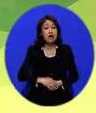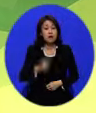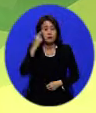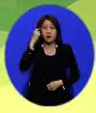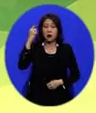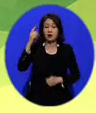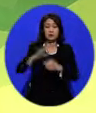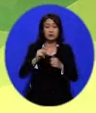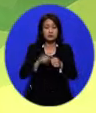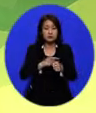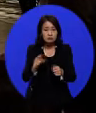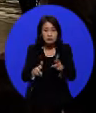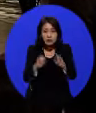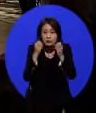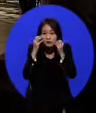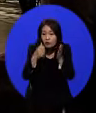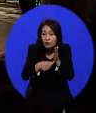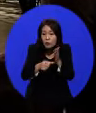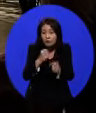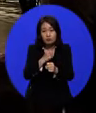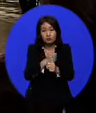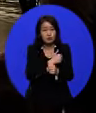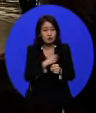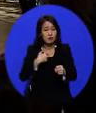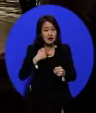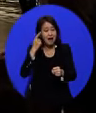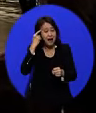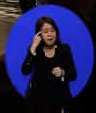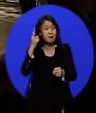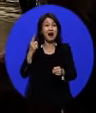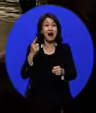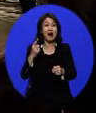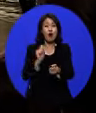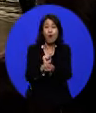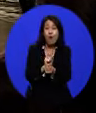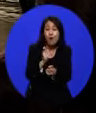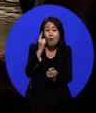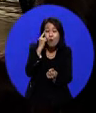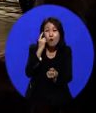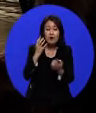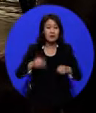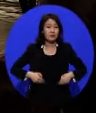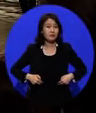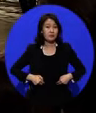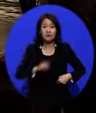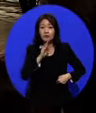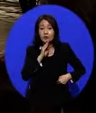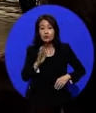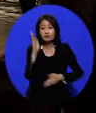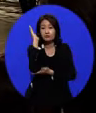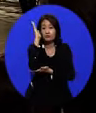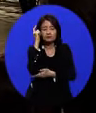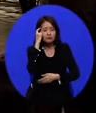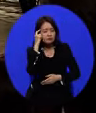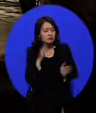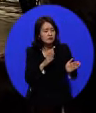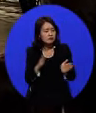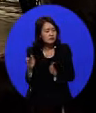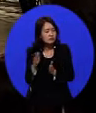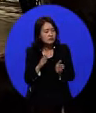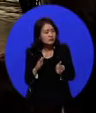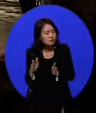창의가 있어야 기업에서 새로운 상품을 만들 수 있거든. 엉뚱한 생각을 해야 된다는 얘기죠. 그래서 오늘 강의는 제가 앉아서 가만히 정리를